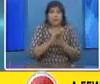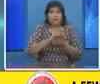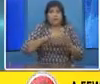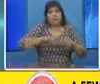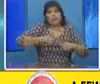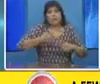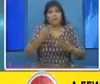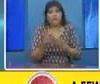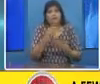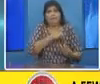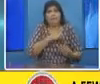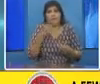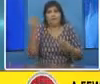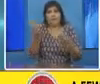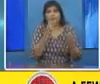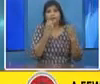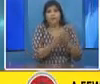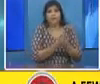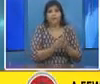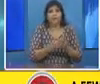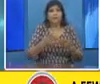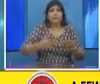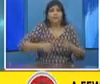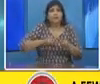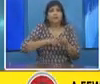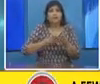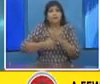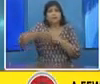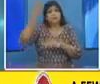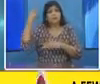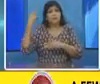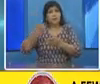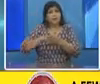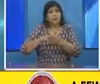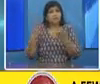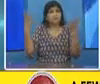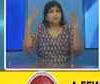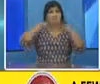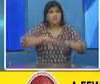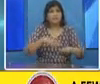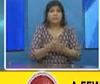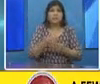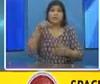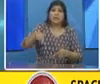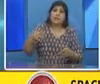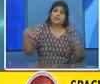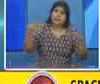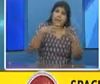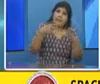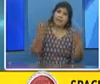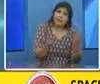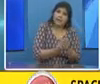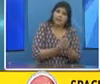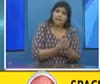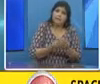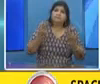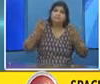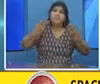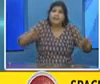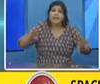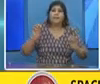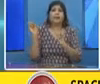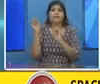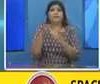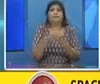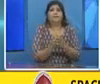गए। उन सुधारों के जरिए वर्षों से लॉकडाउन में जकड़े इस सेक्टर को आजादी